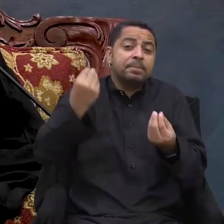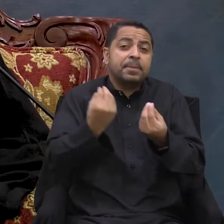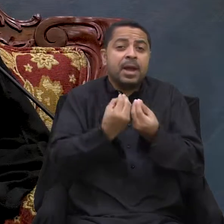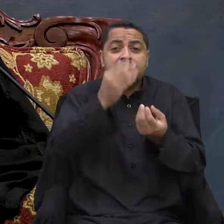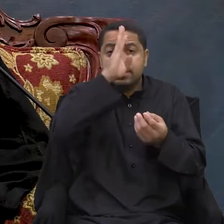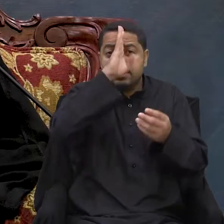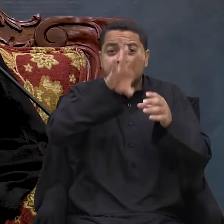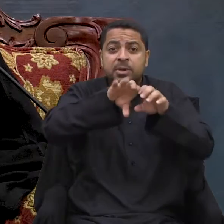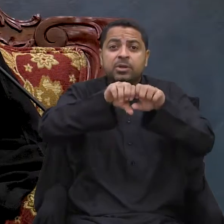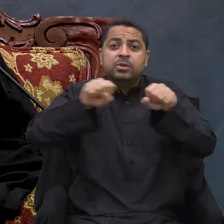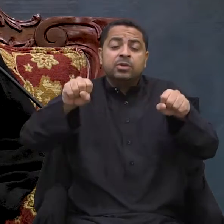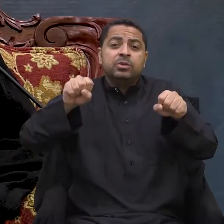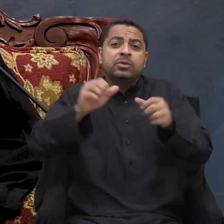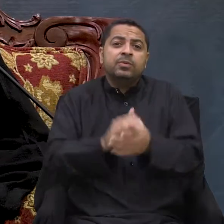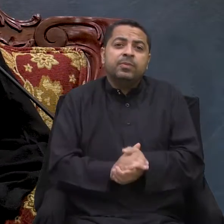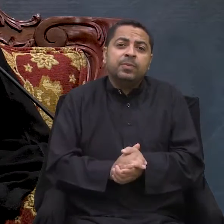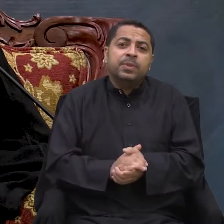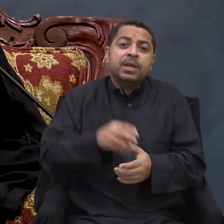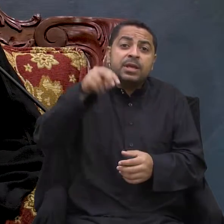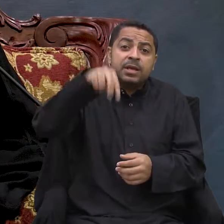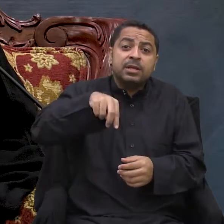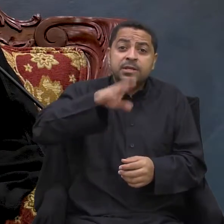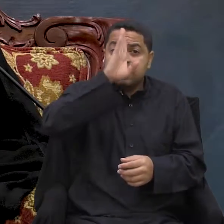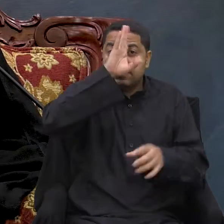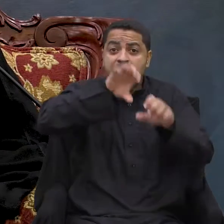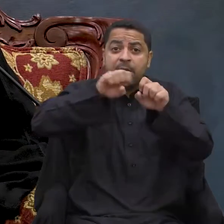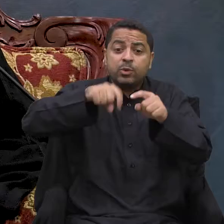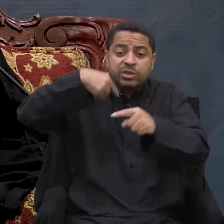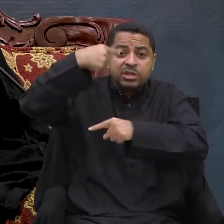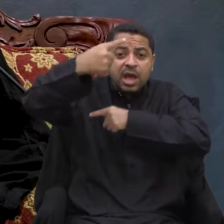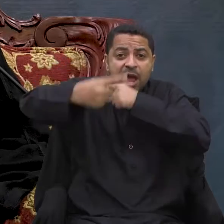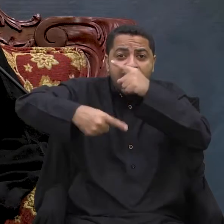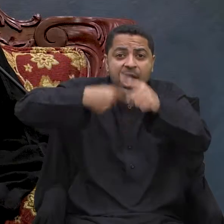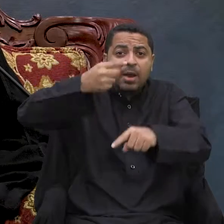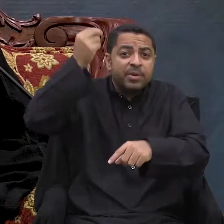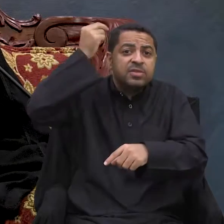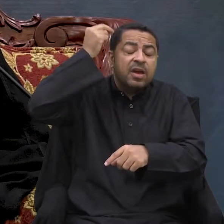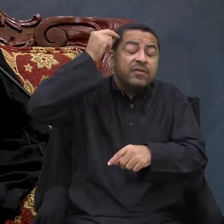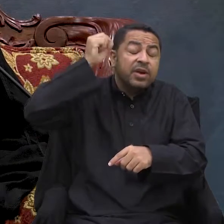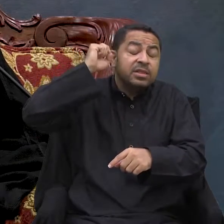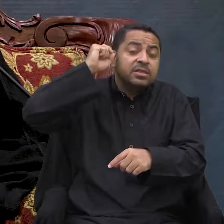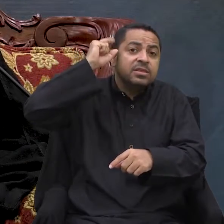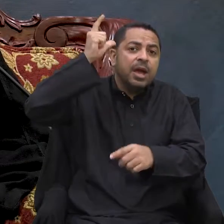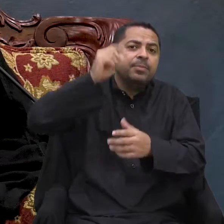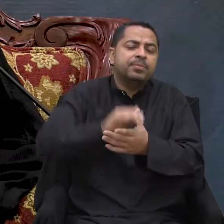وإنما هو عابر للتاريخ، عابر